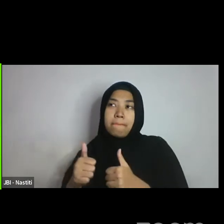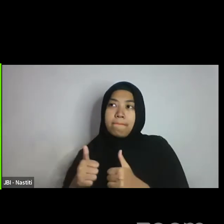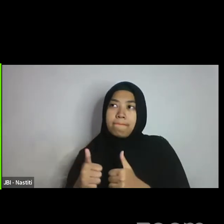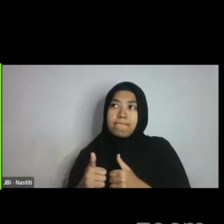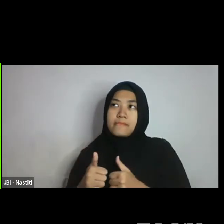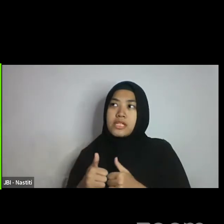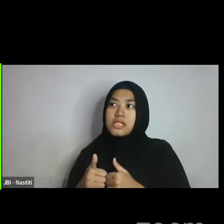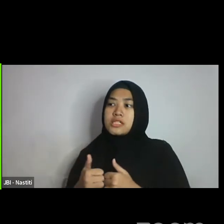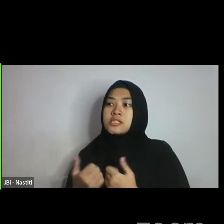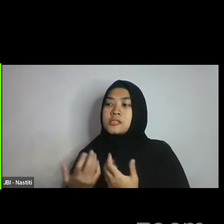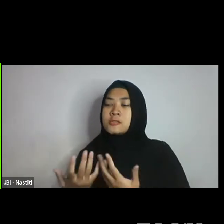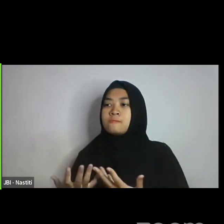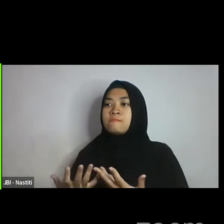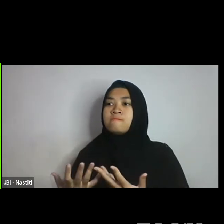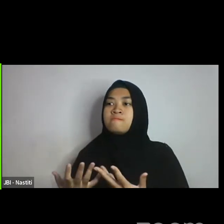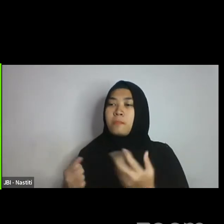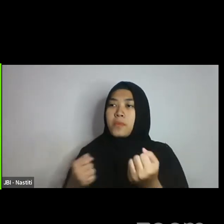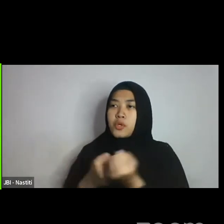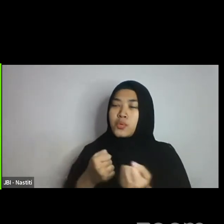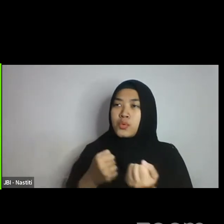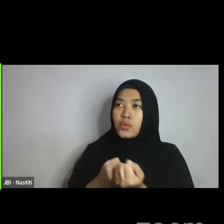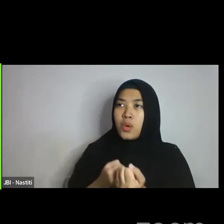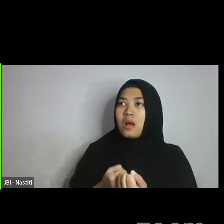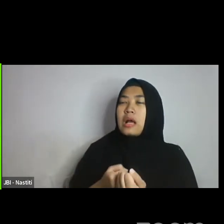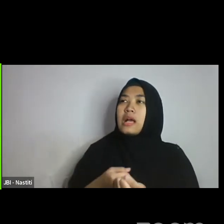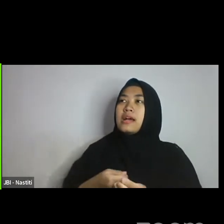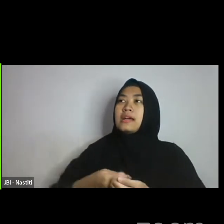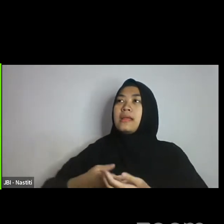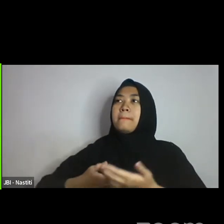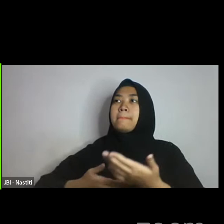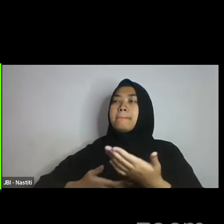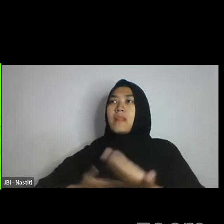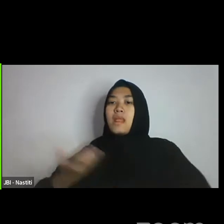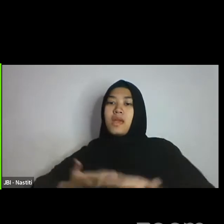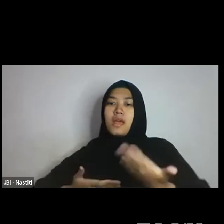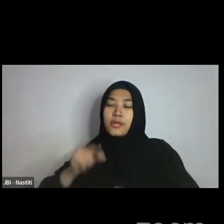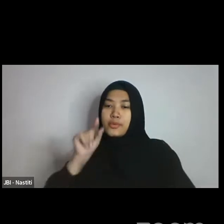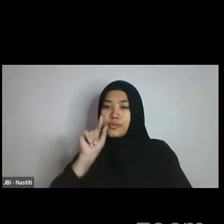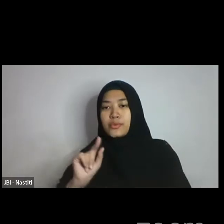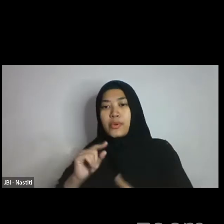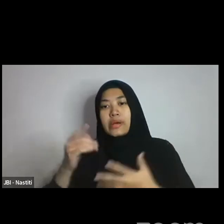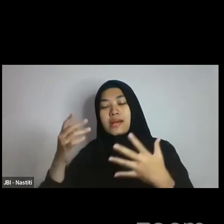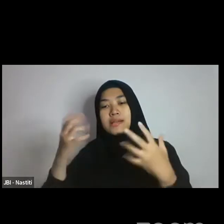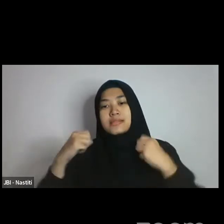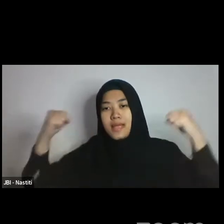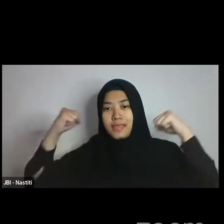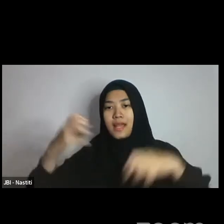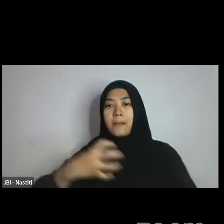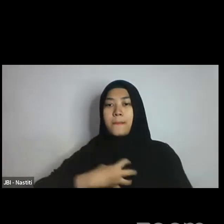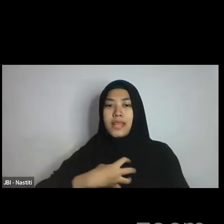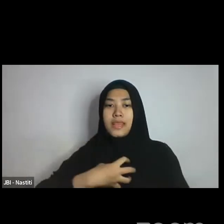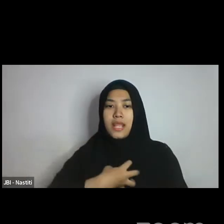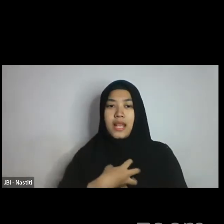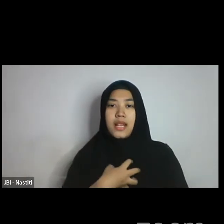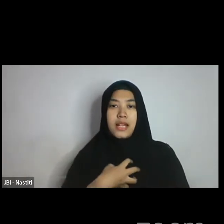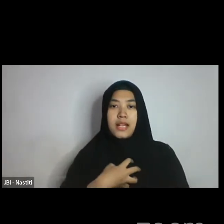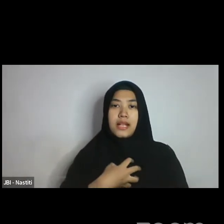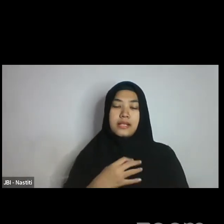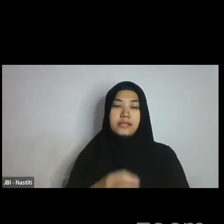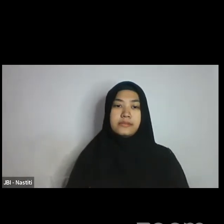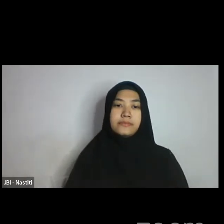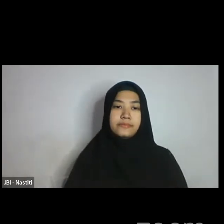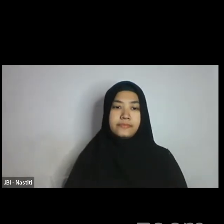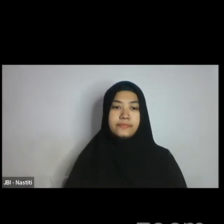Yeni and then Pak Hans and then Bu Mamnuah. Yeah. Oke, baik. Ya, bicara tentang